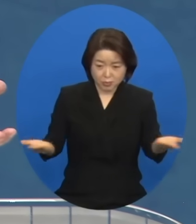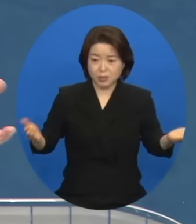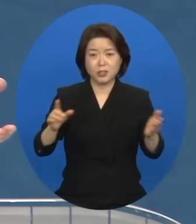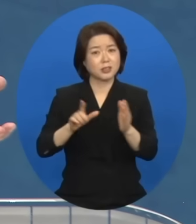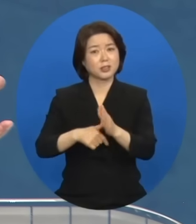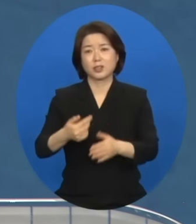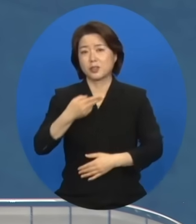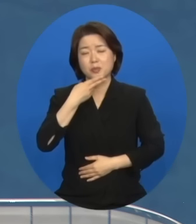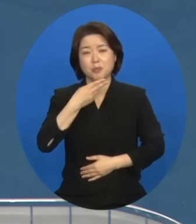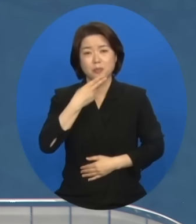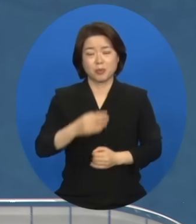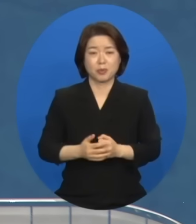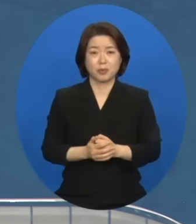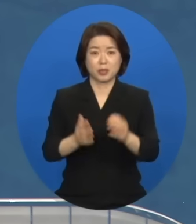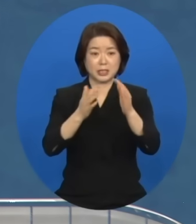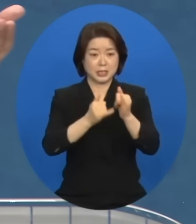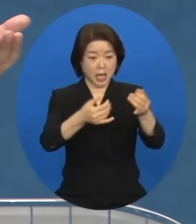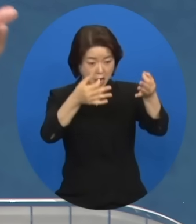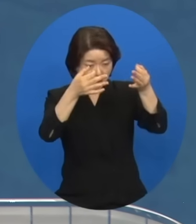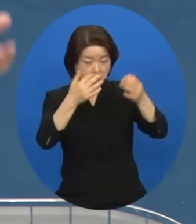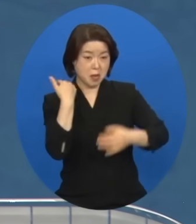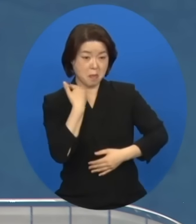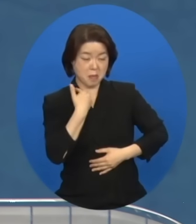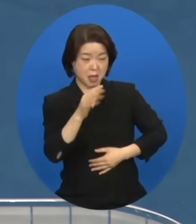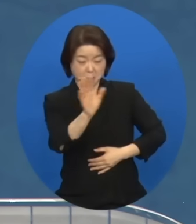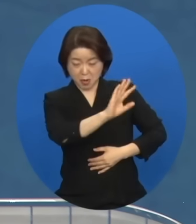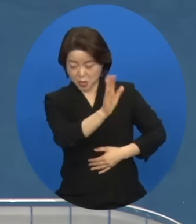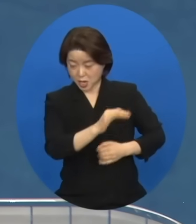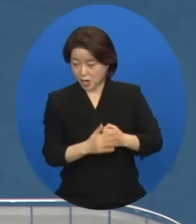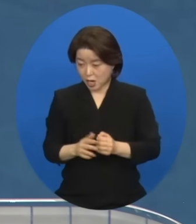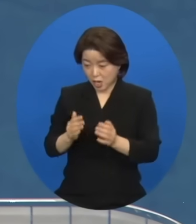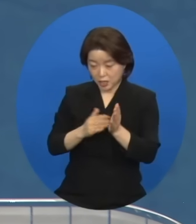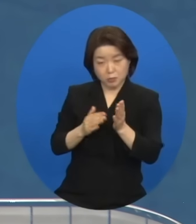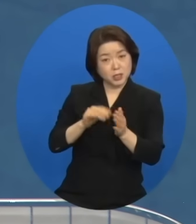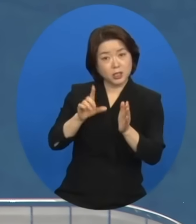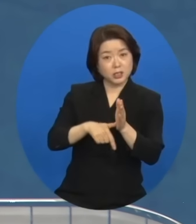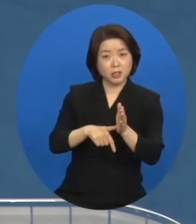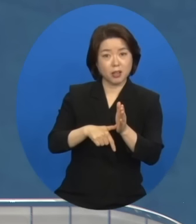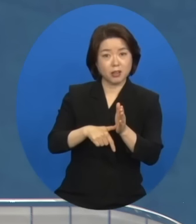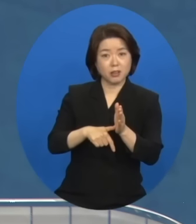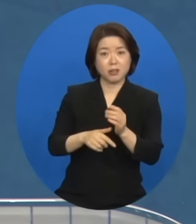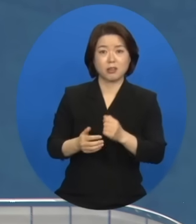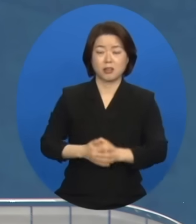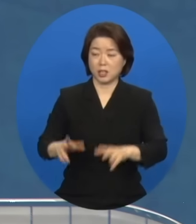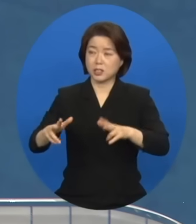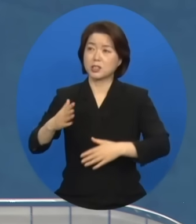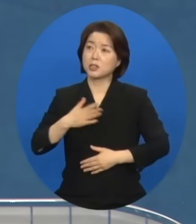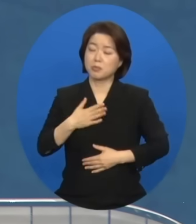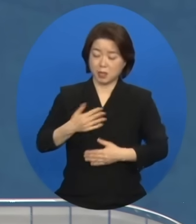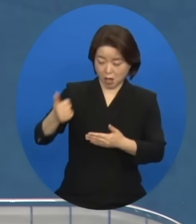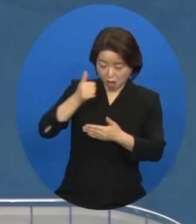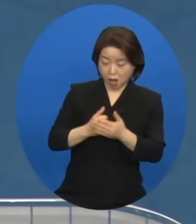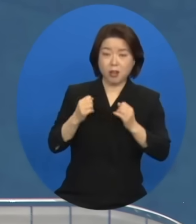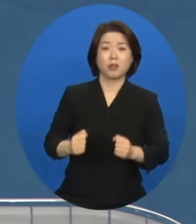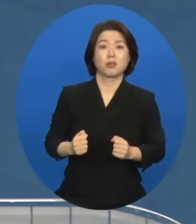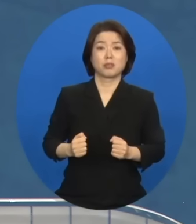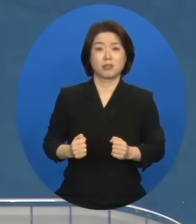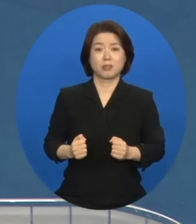거예요. 사람이 보지 않는다고 은밀한 시간인가요? 지금 주님은 내 안에